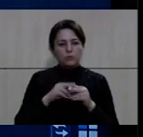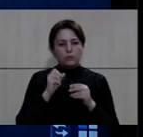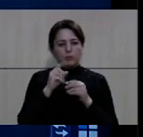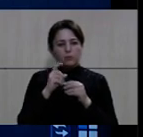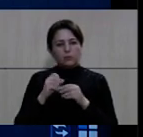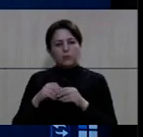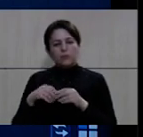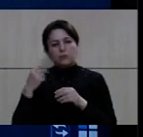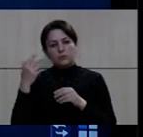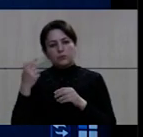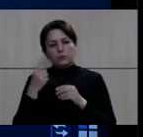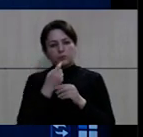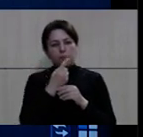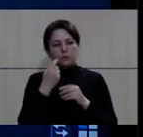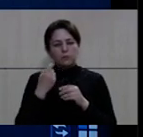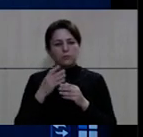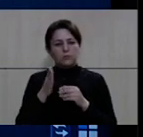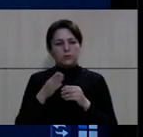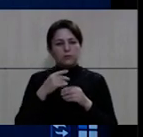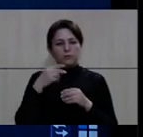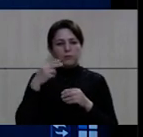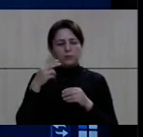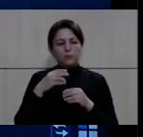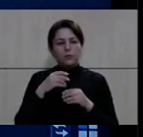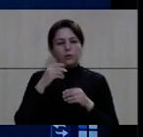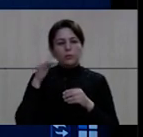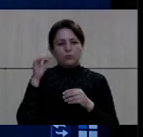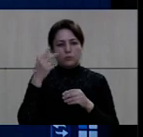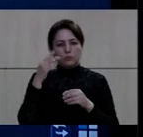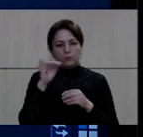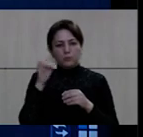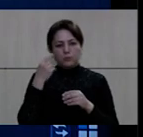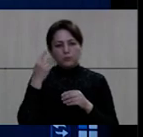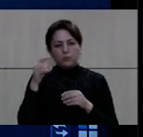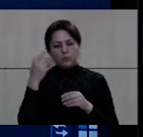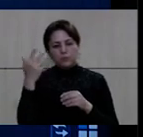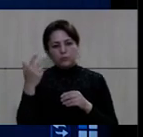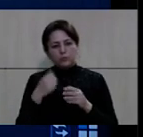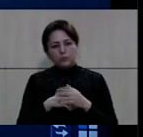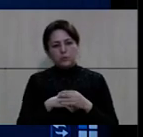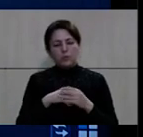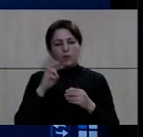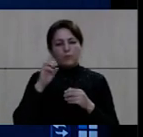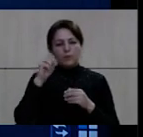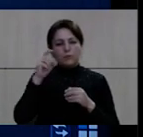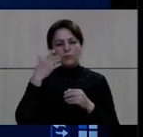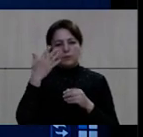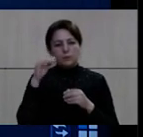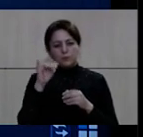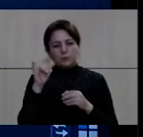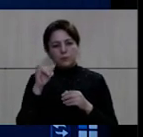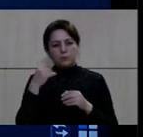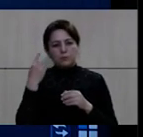3-теден. Барабар. Сұраты 3 көпайтыру 1, 3. Махрад 5 көпайтыру